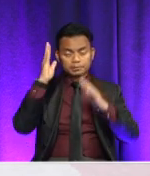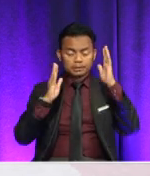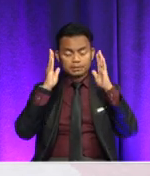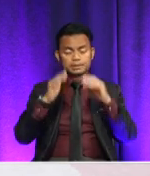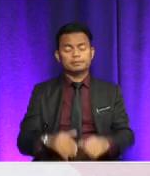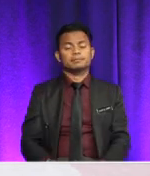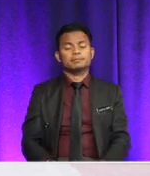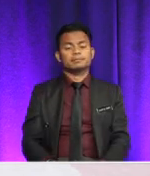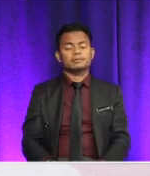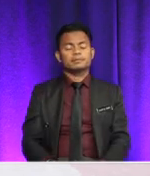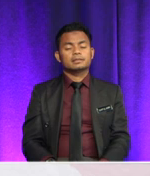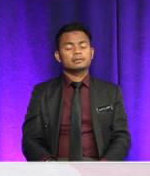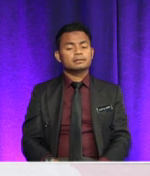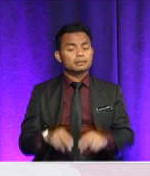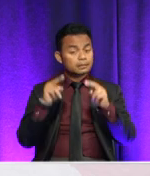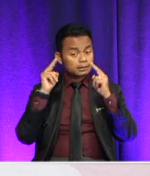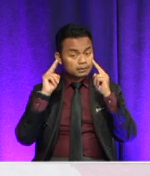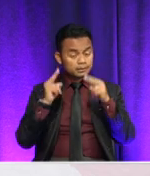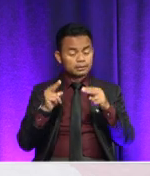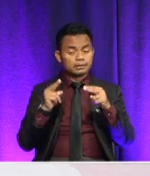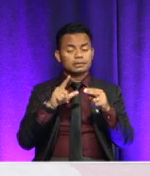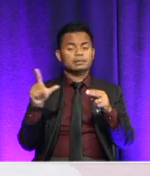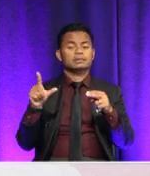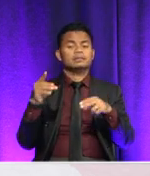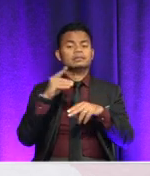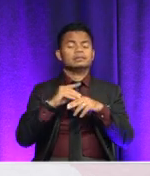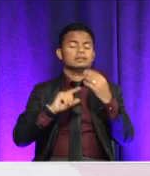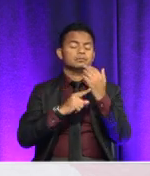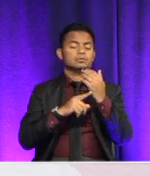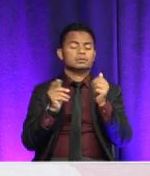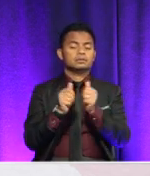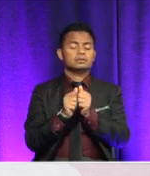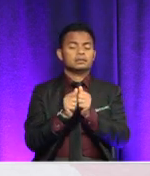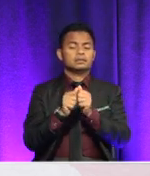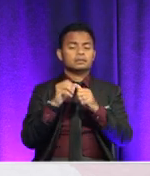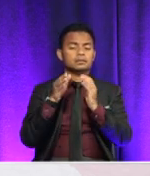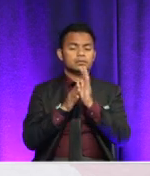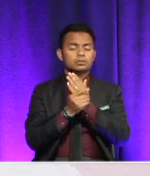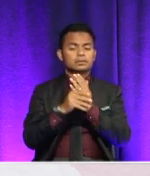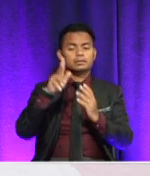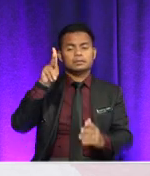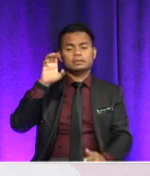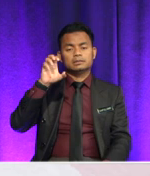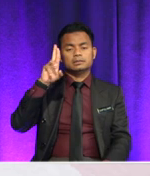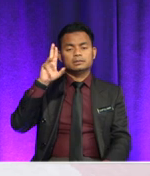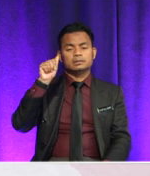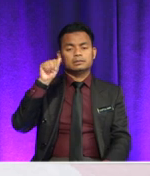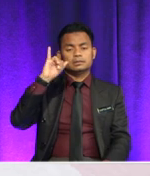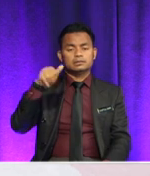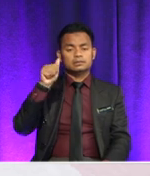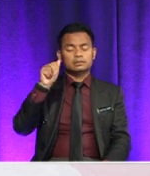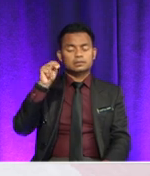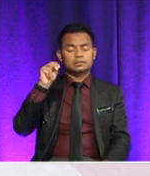ini dikatakan demikian Kirani kerajaan Maluku organisasi terbesar dalam sebuah negara